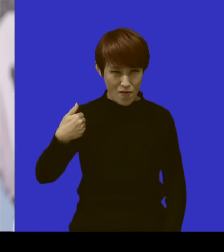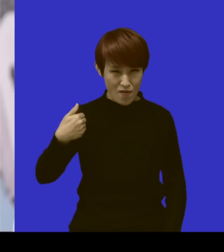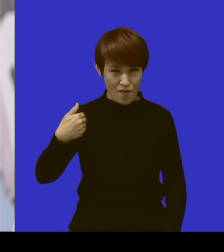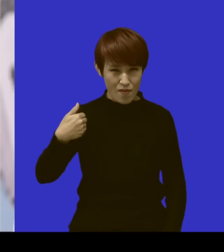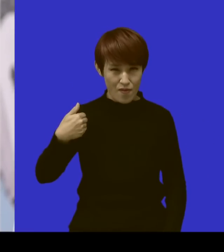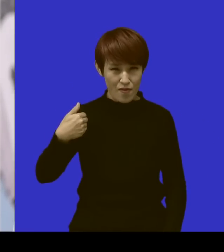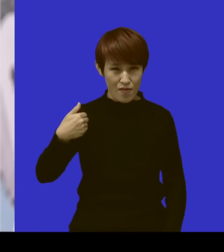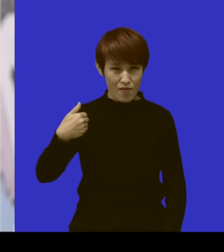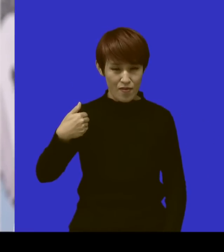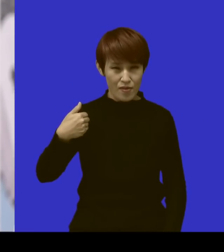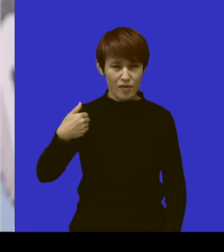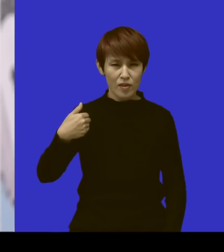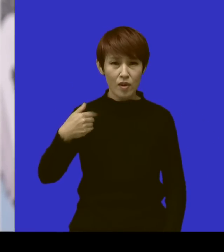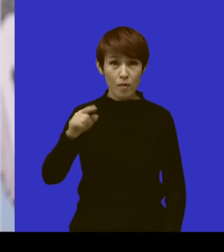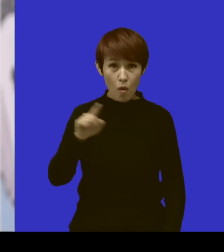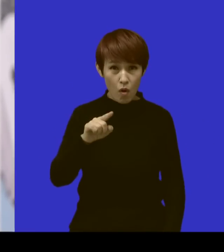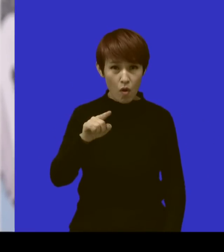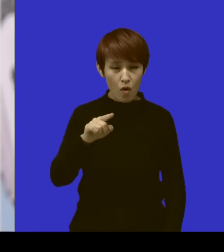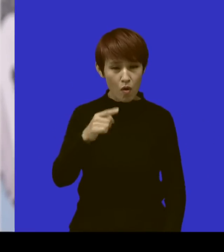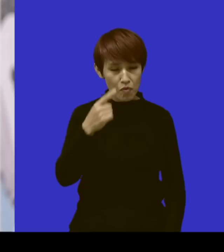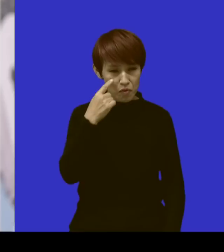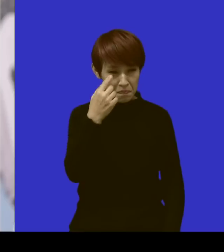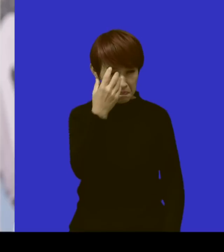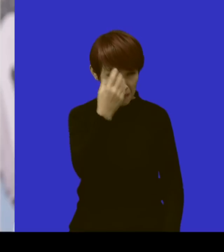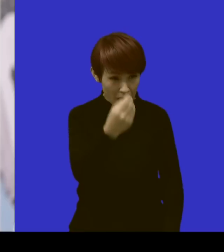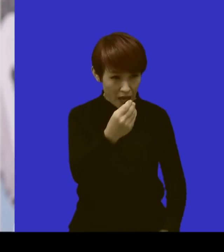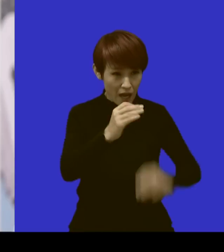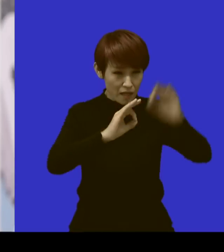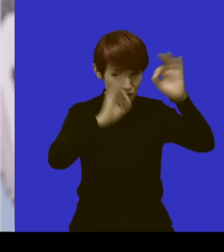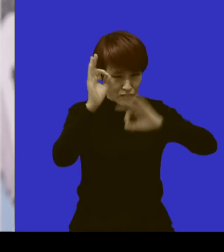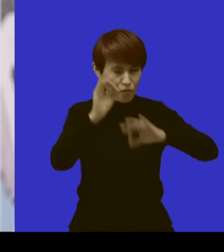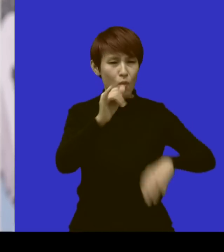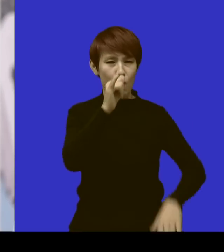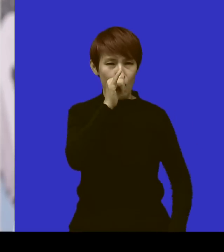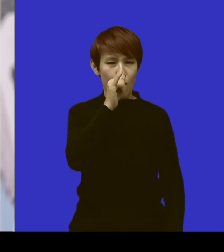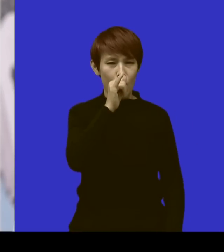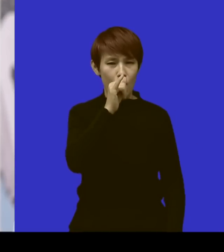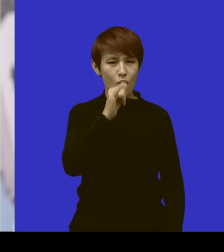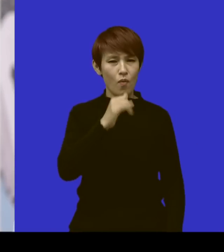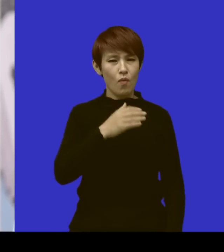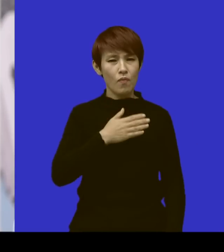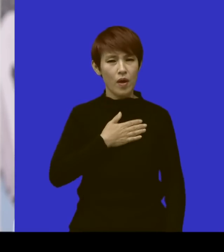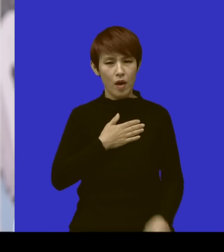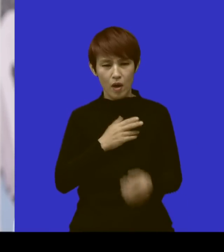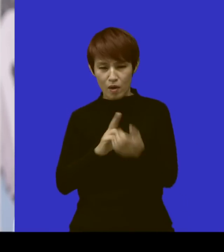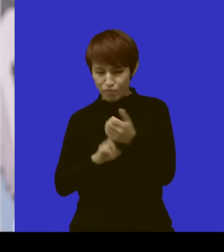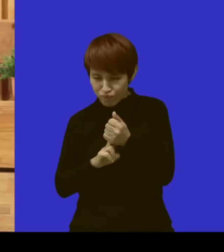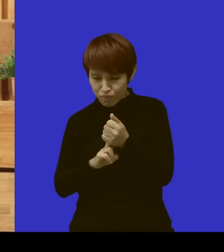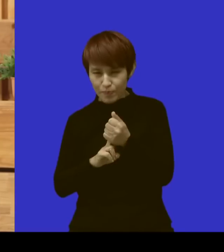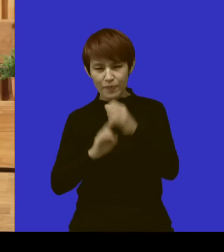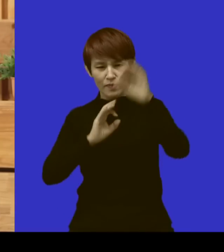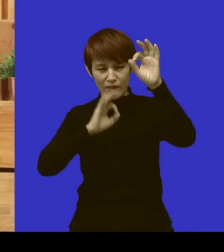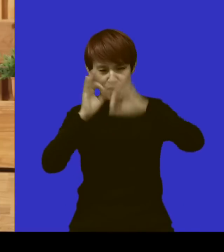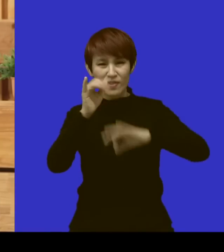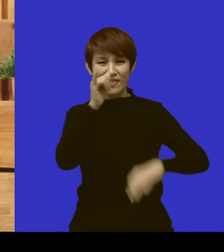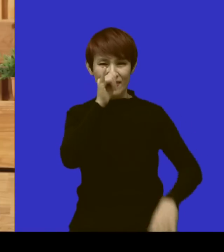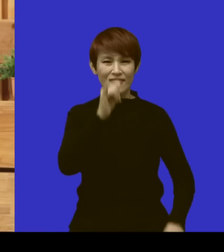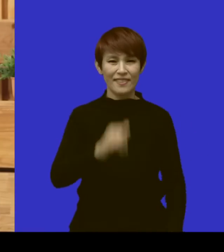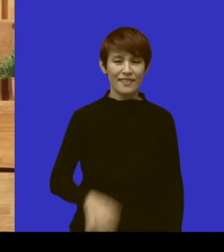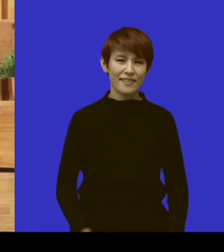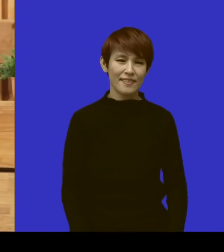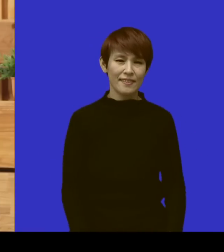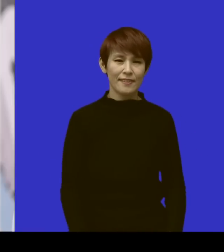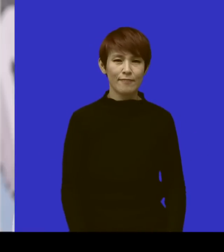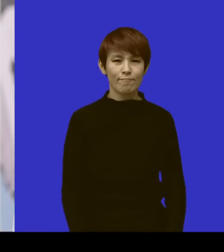근데 그게 보여져서 실수한 것들이 있을 수 있고 내가 안에 숨겨서 실수하는 것들이 있죠.